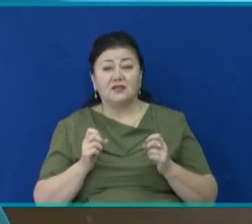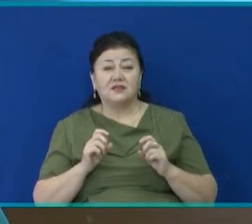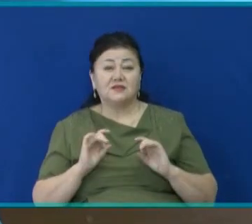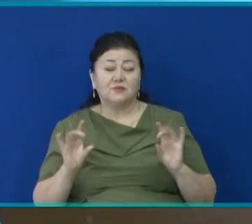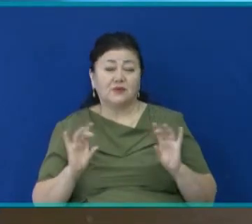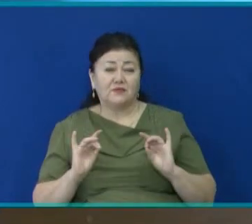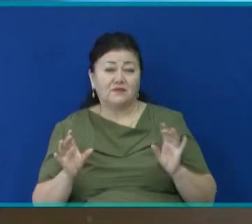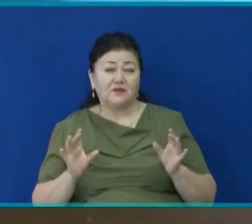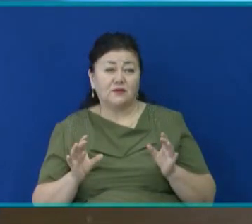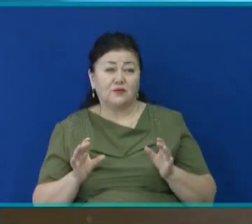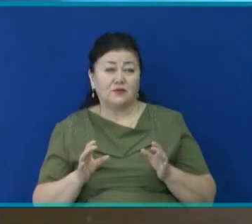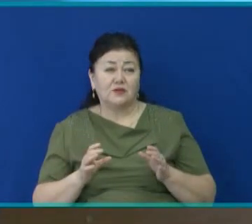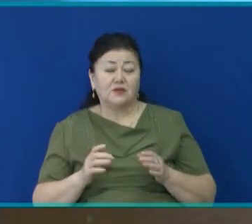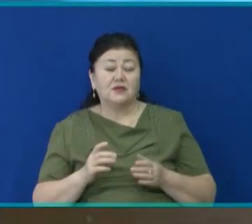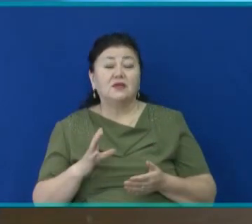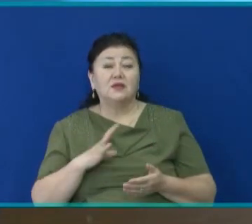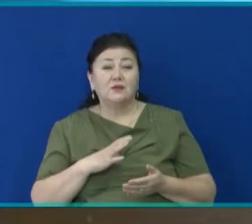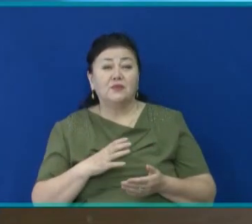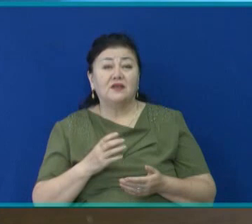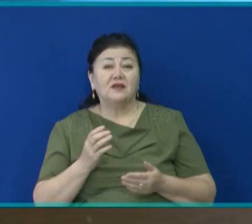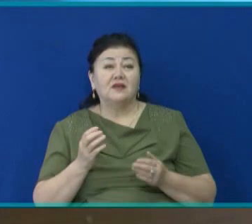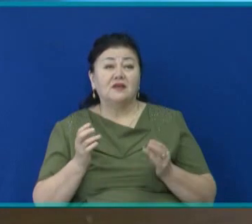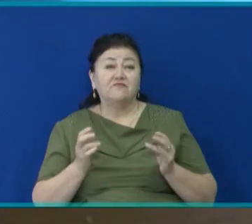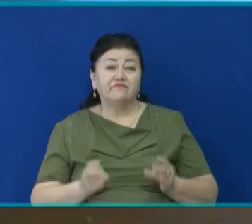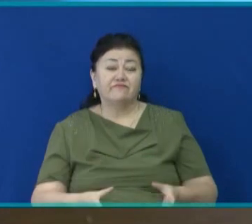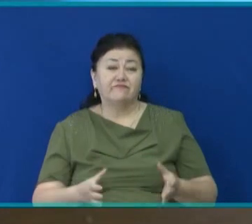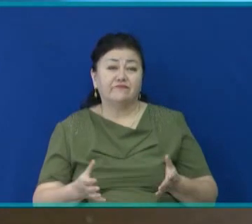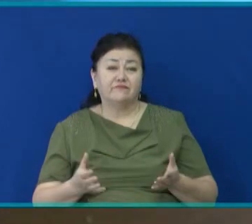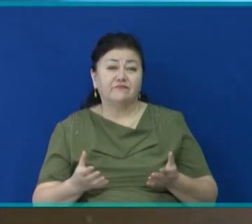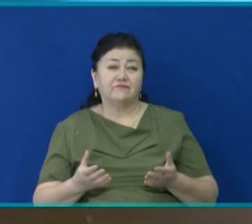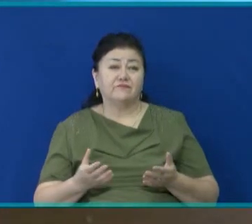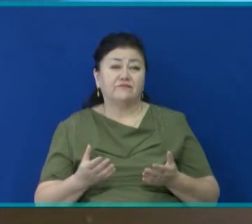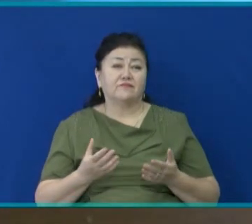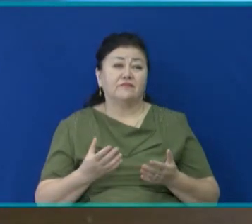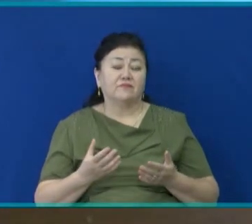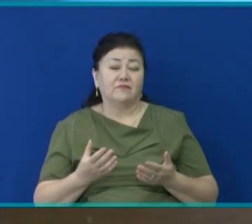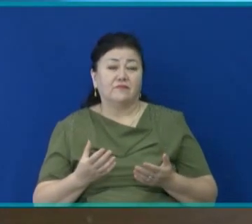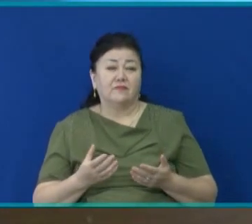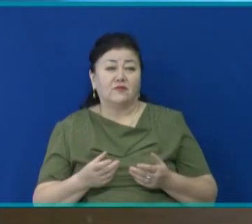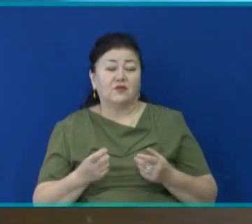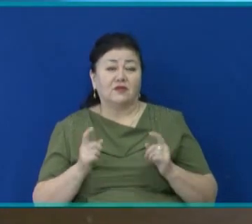соответственно, становятся жертвами таких объявлений,